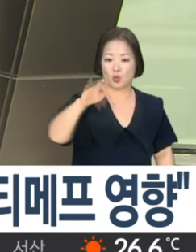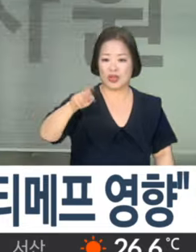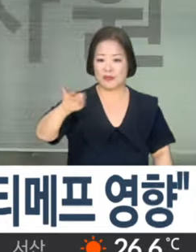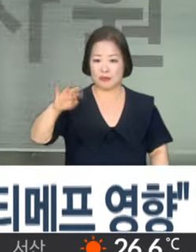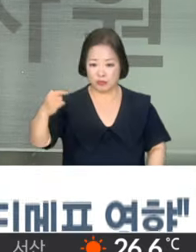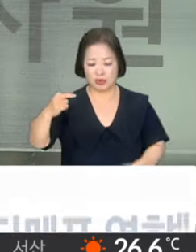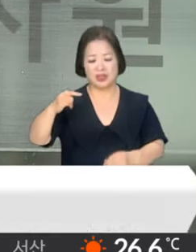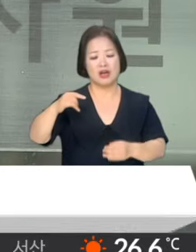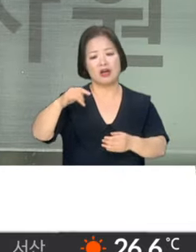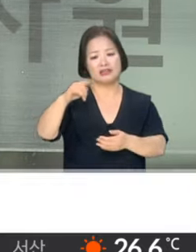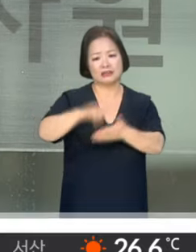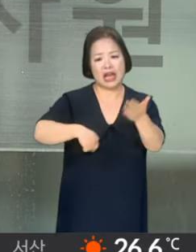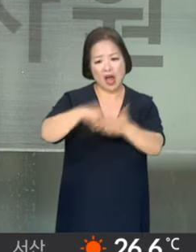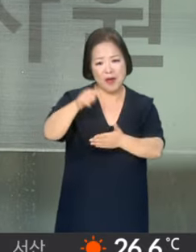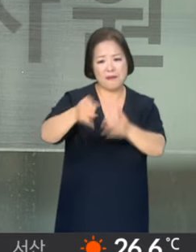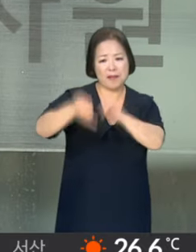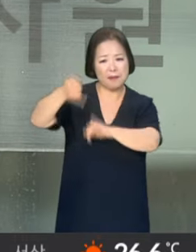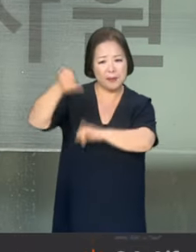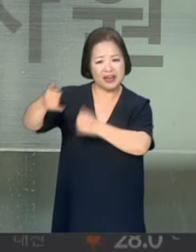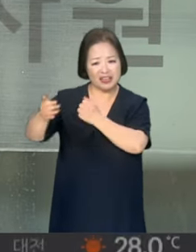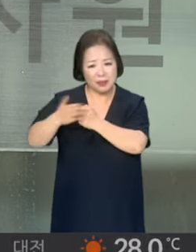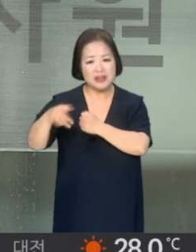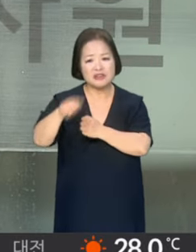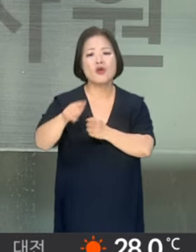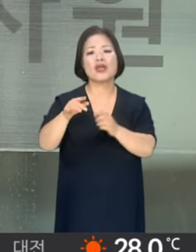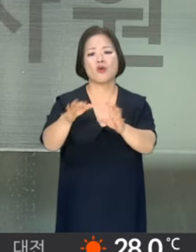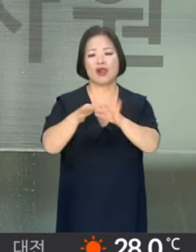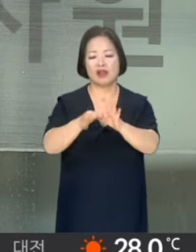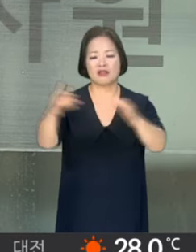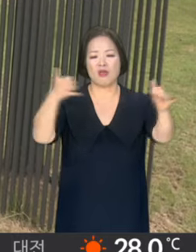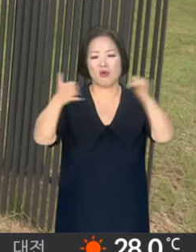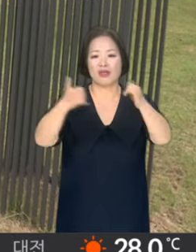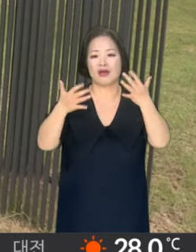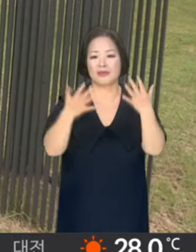거서 발생한 상담이 대부분이라고 설명했습니다